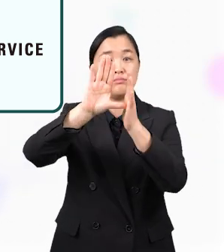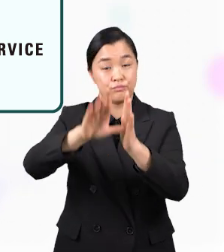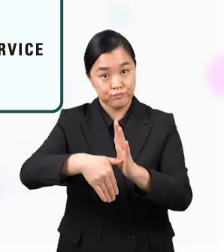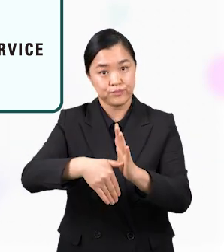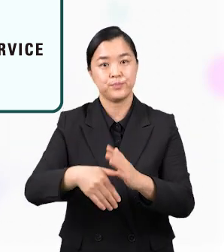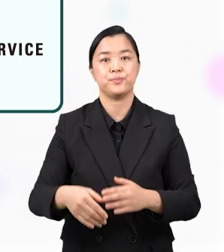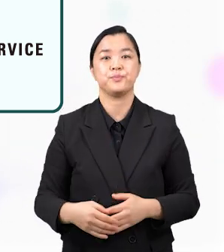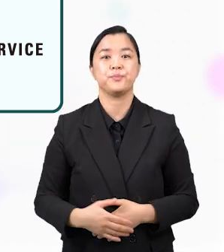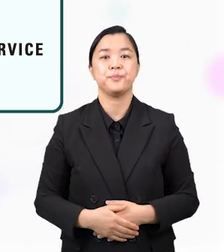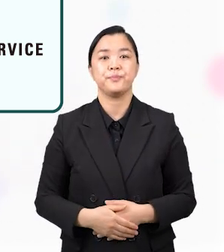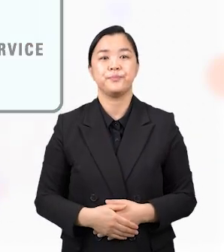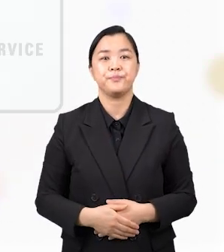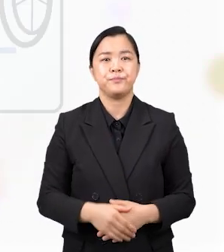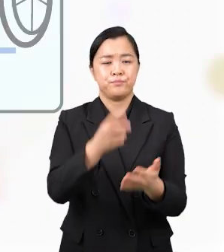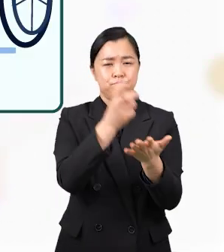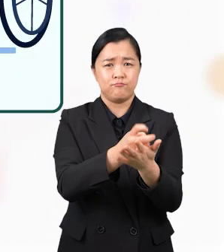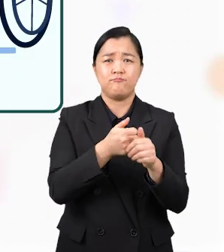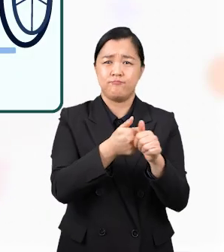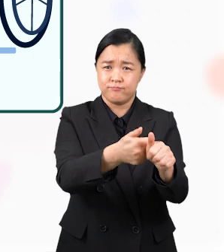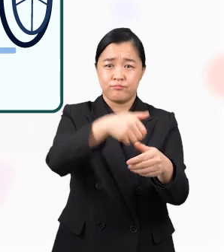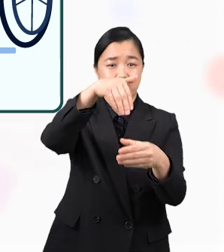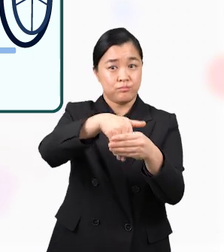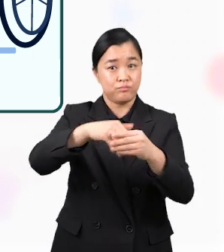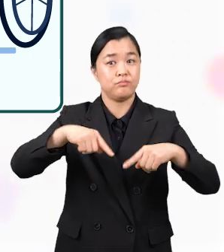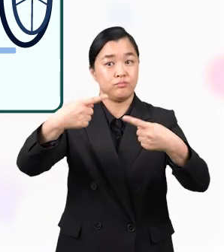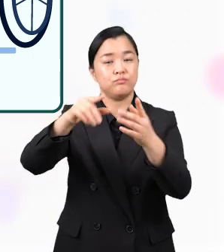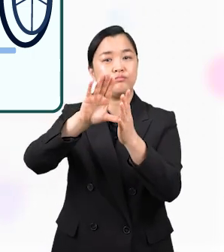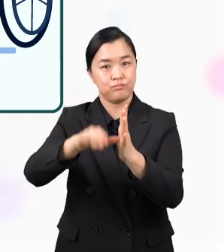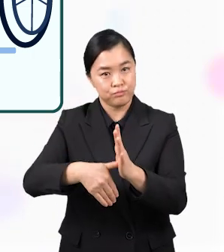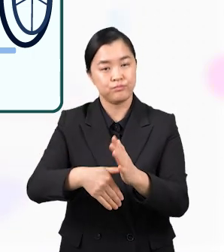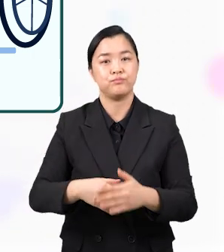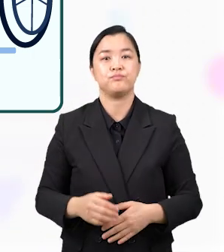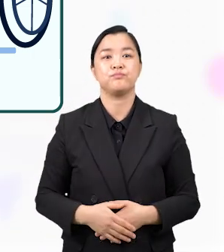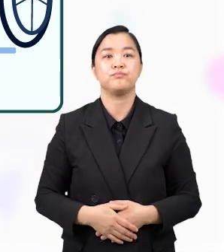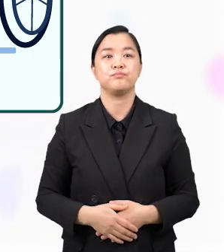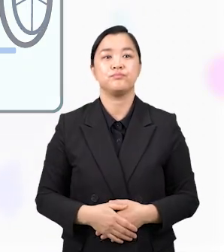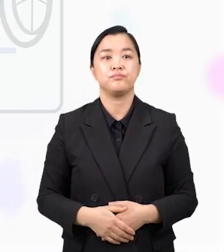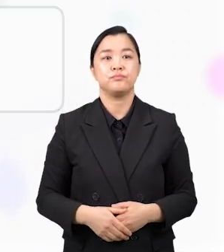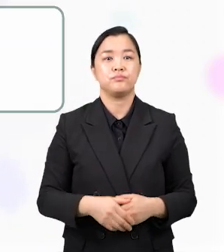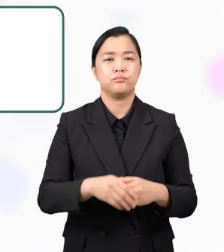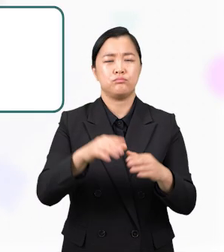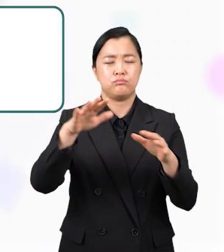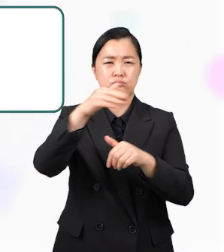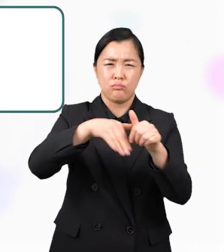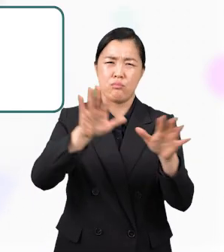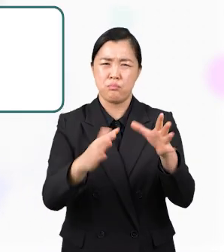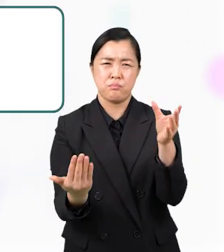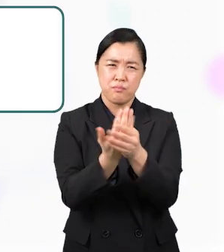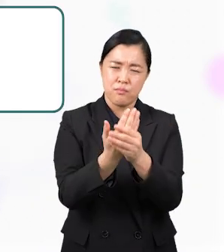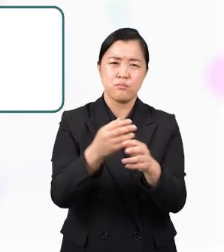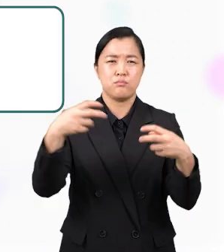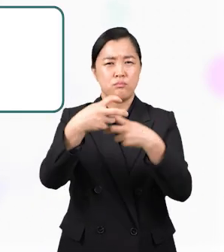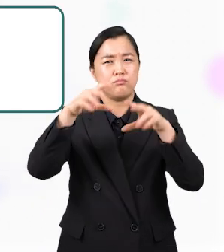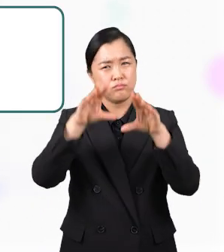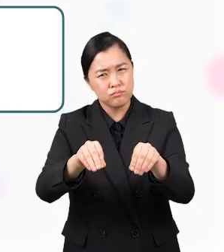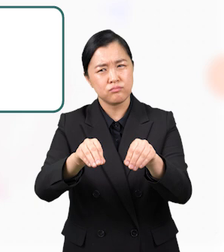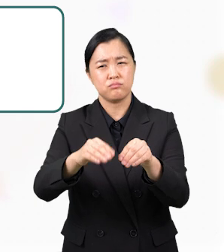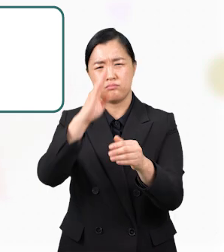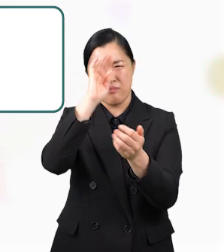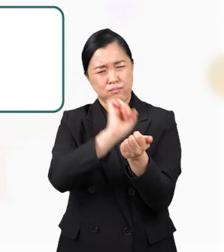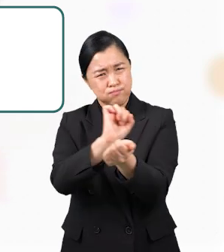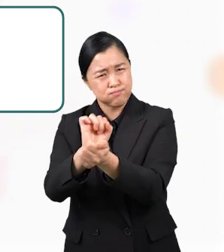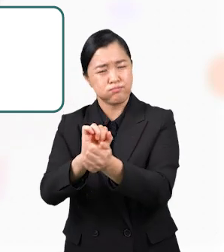국가기관에 소환되는 경우, 법률의 규정에 따라 투표에 참여할 경우, 천재지변, 교통차단,